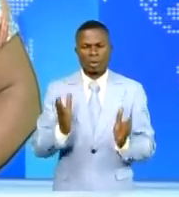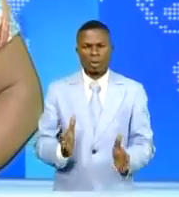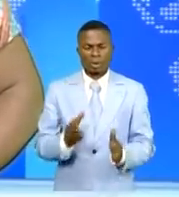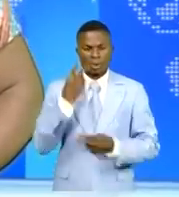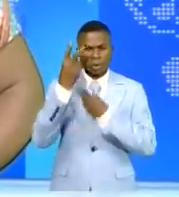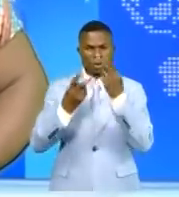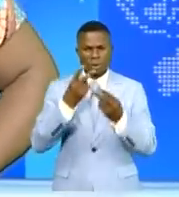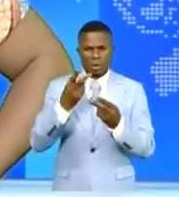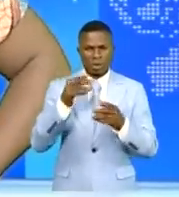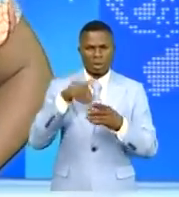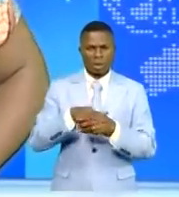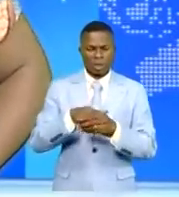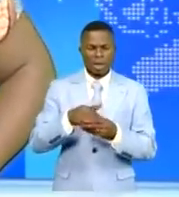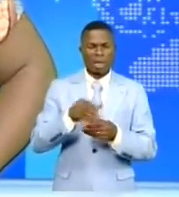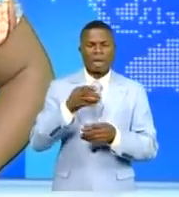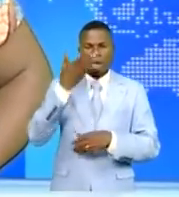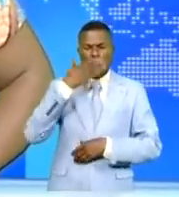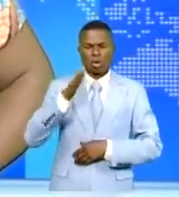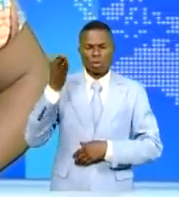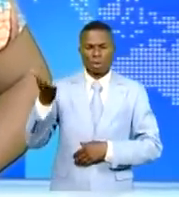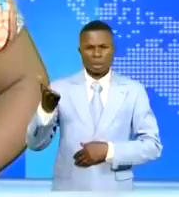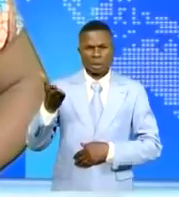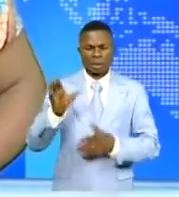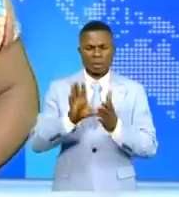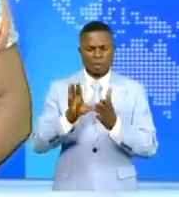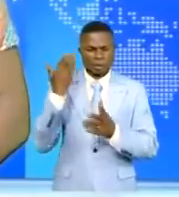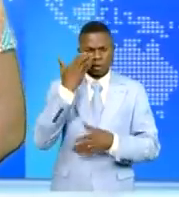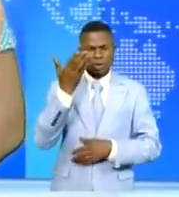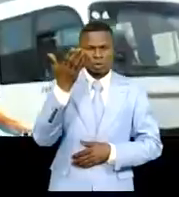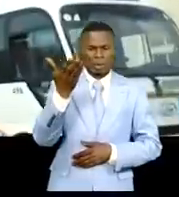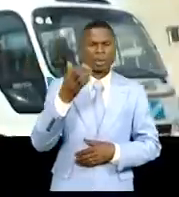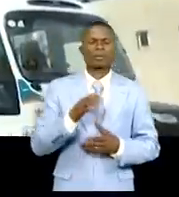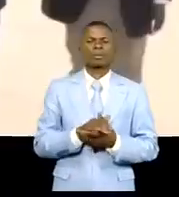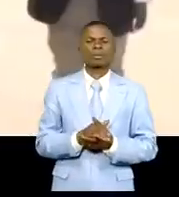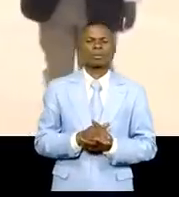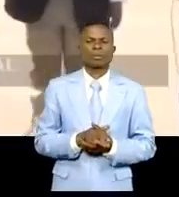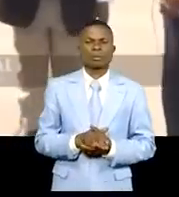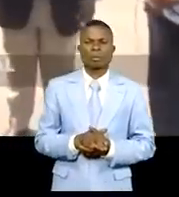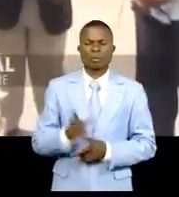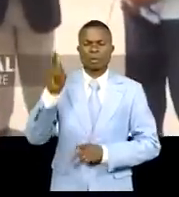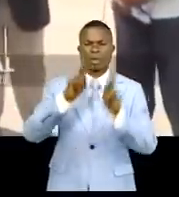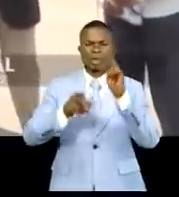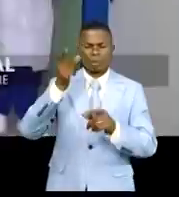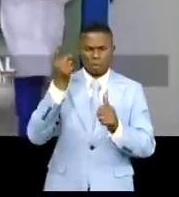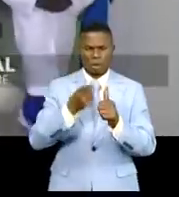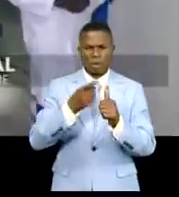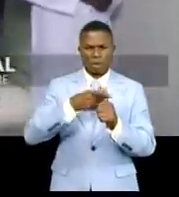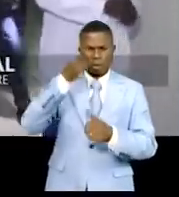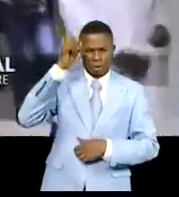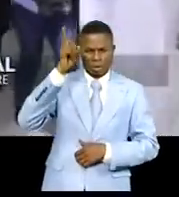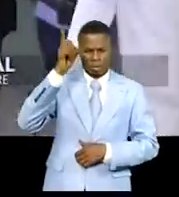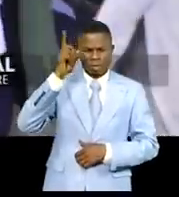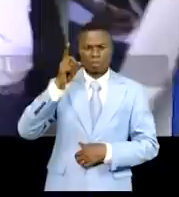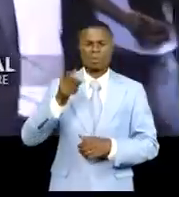visite dans cette institution hospitalière. Le point avec Dichala. Le peuple d'abord, c'est aussi les soins de